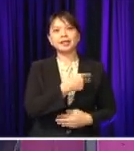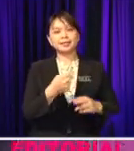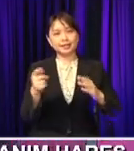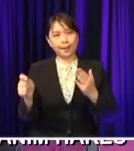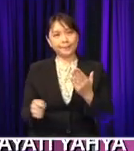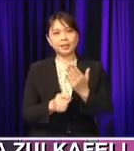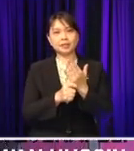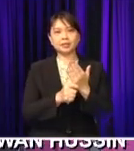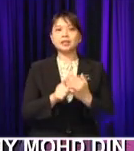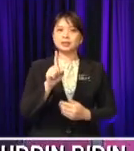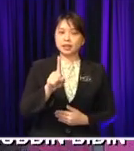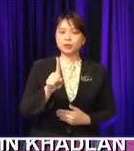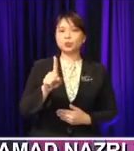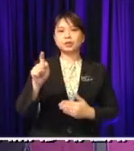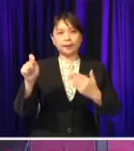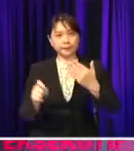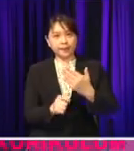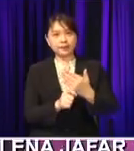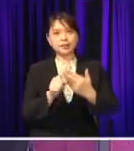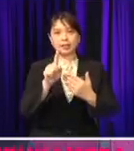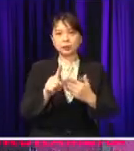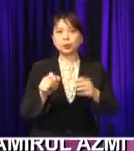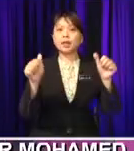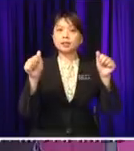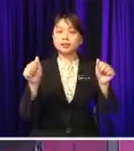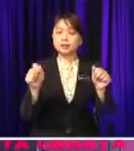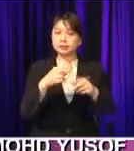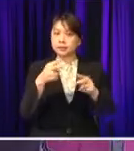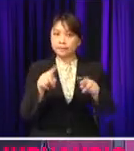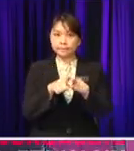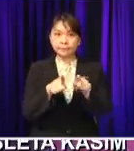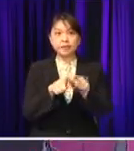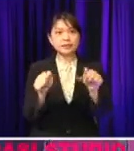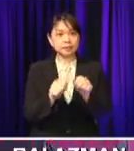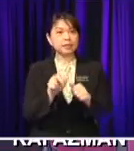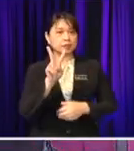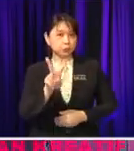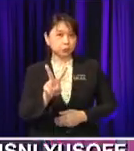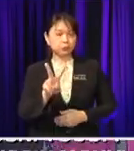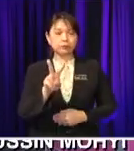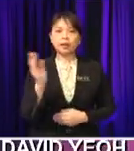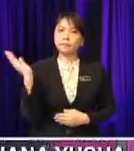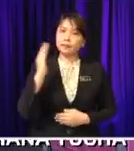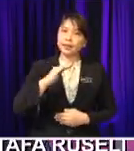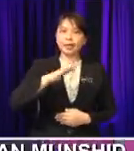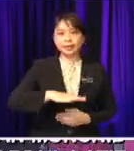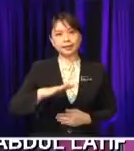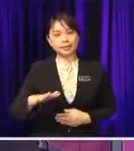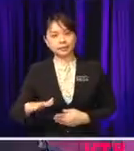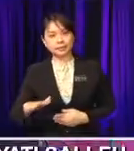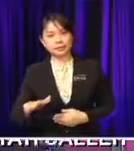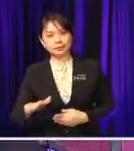satu tambah satu sama dengan 2 Mari adik-adik